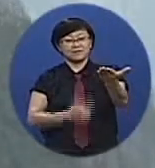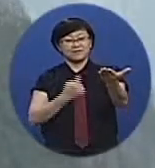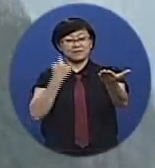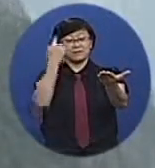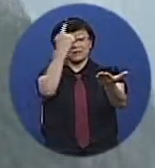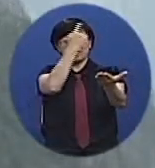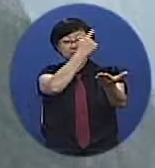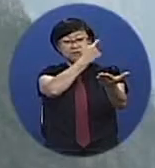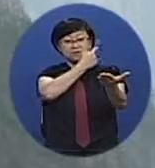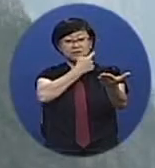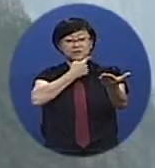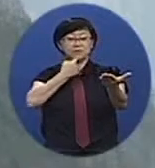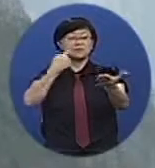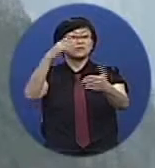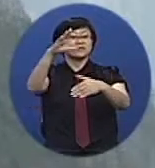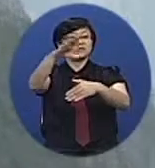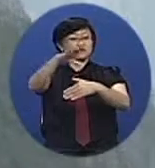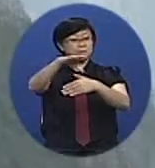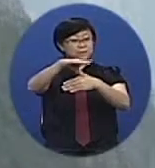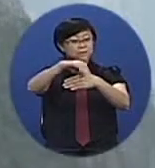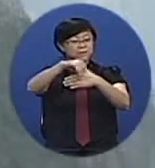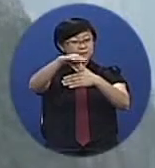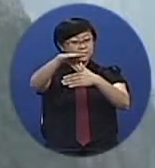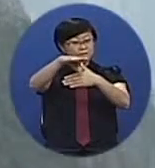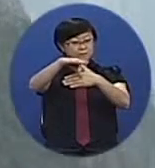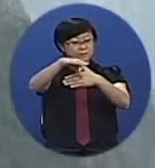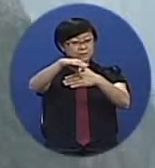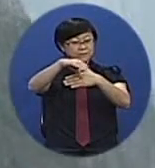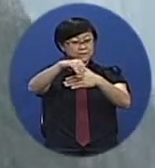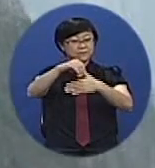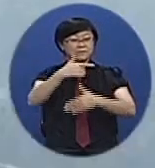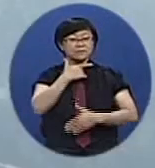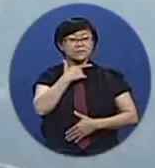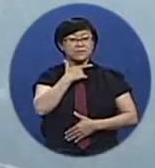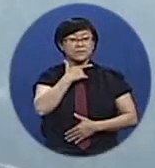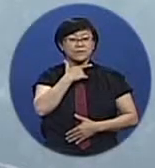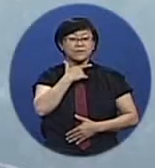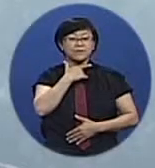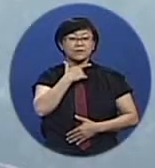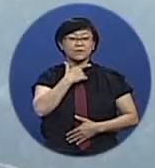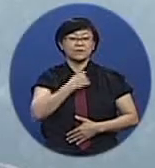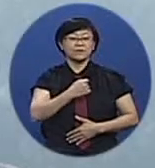하늘이라면 그대 얼굴에 물들고 싶어.